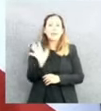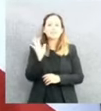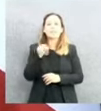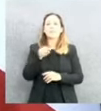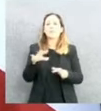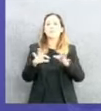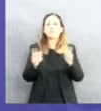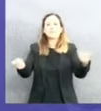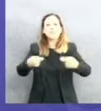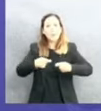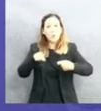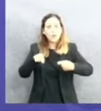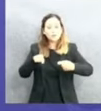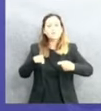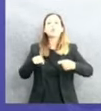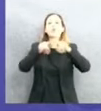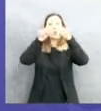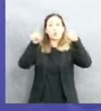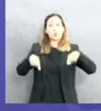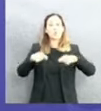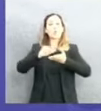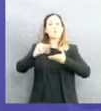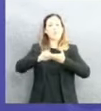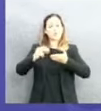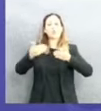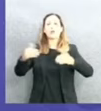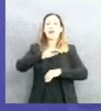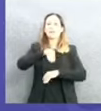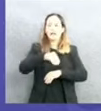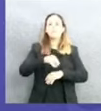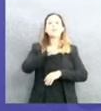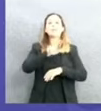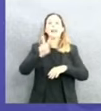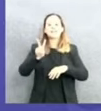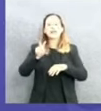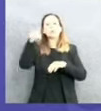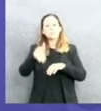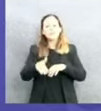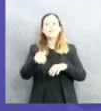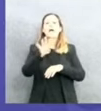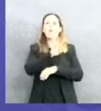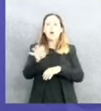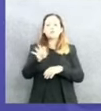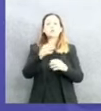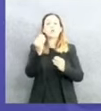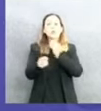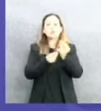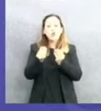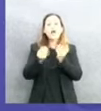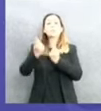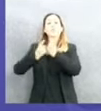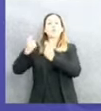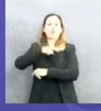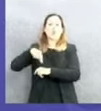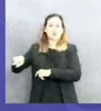al sequestro effettuato dall'ufficio delle dogane di Napoli di ben 32.400 giocattoli di provenienza cinese contraffatti